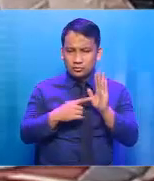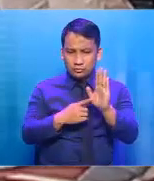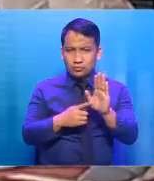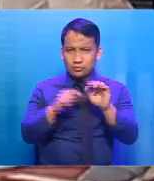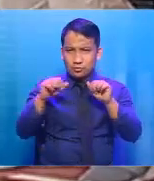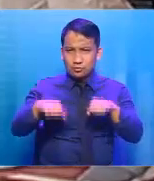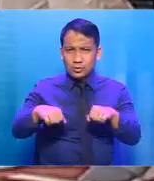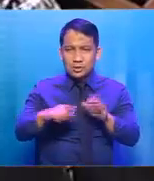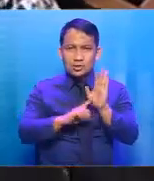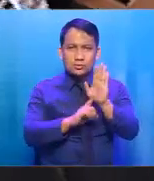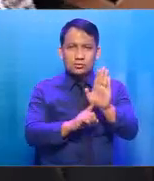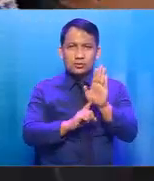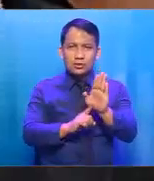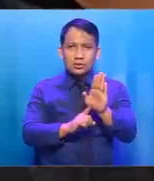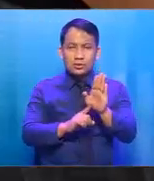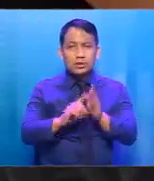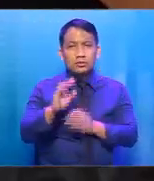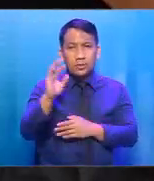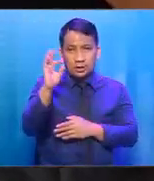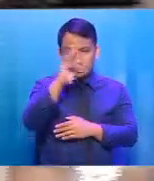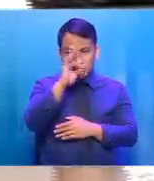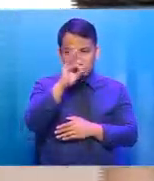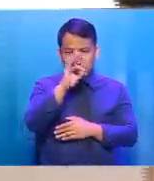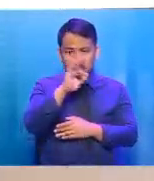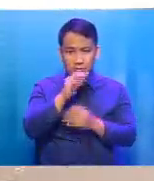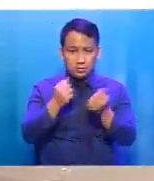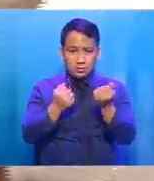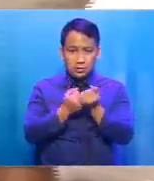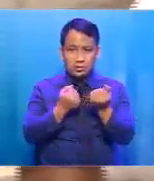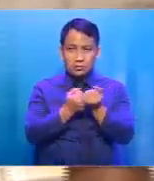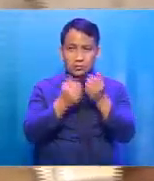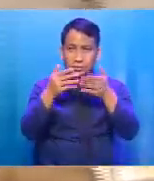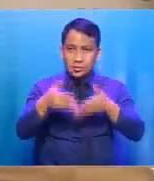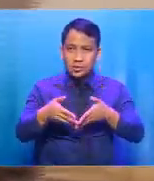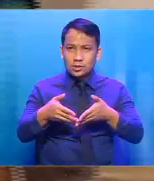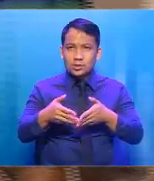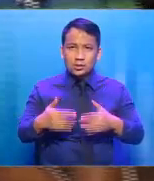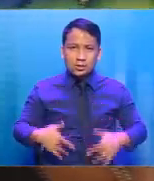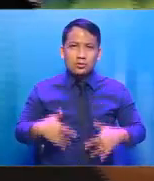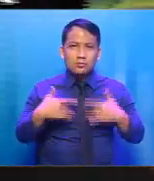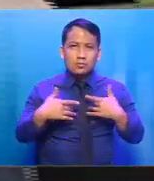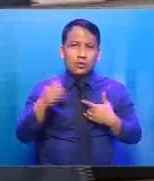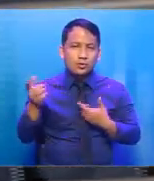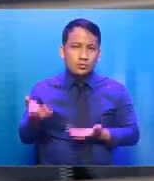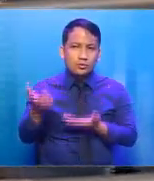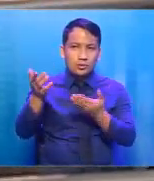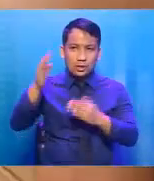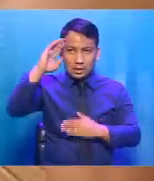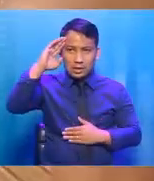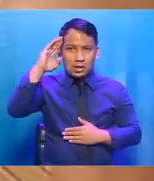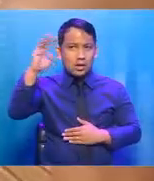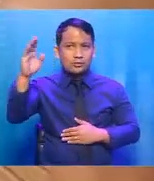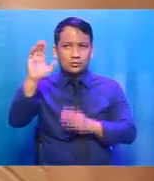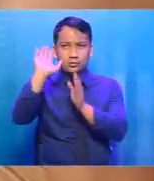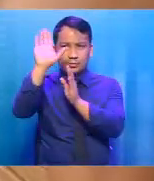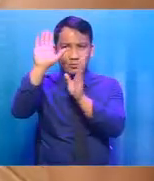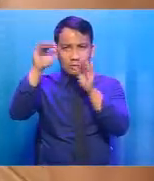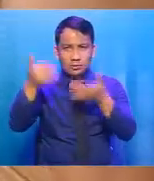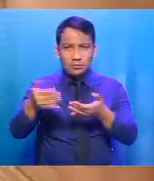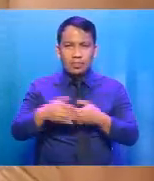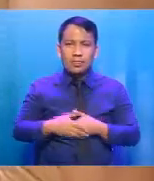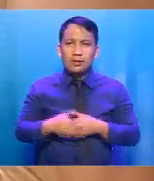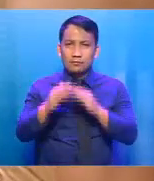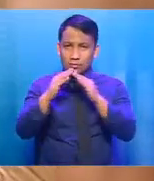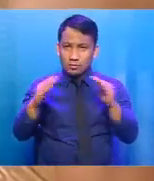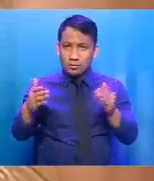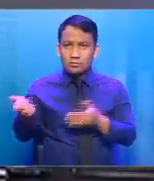paraan, naipapakita ng mga Kobe fans ang pananatiling buhay sa kanilang mga alaala ng kanilang idolo. Bukas ang House of Kobe sa